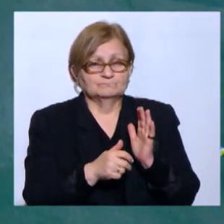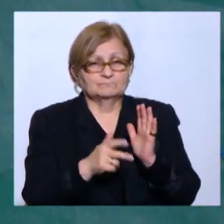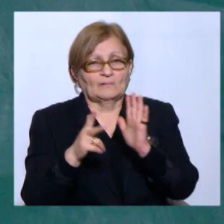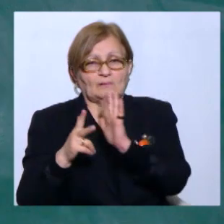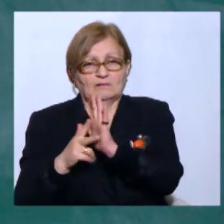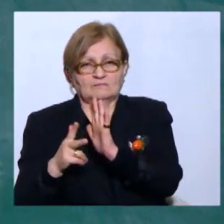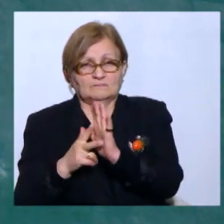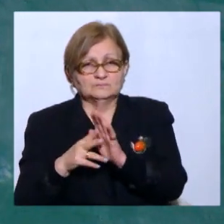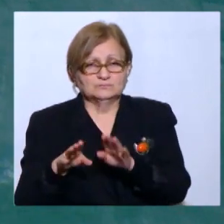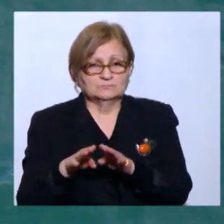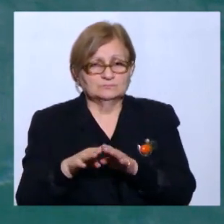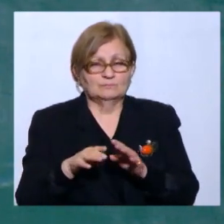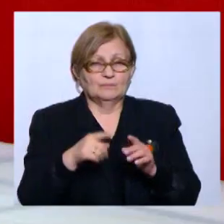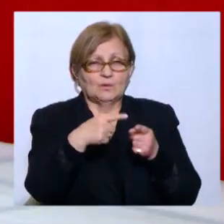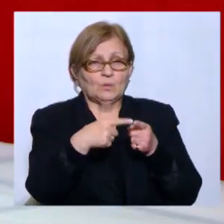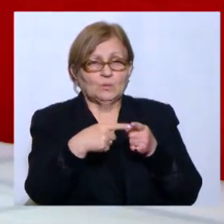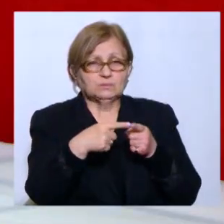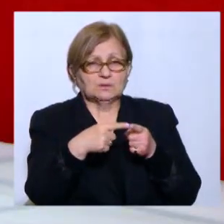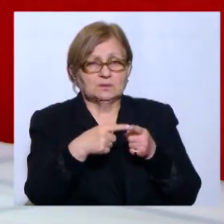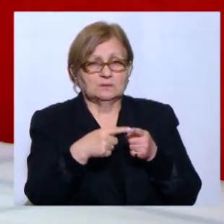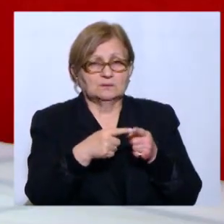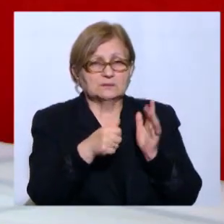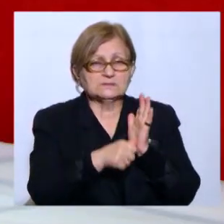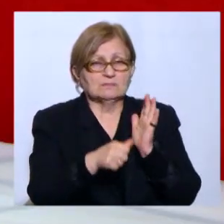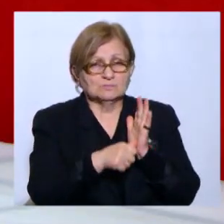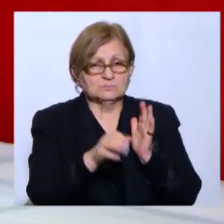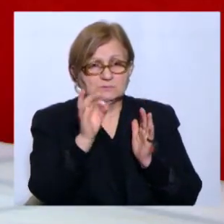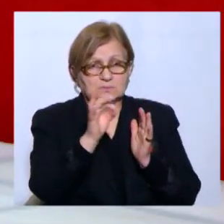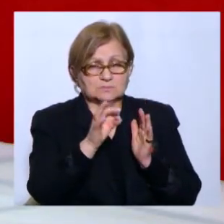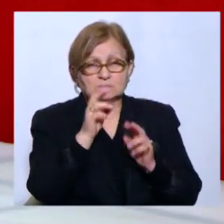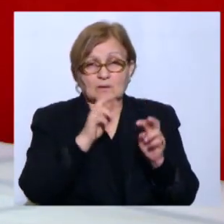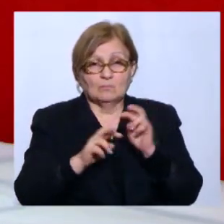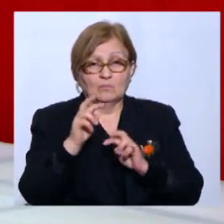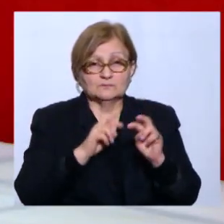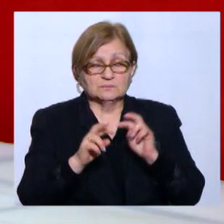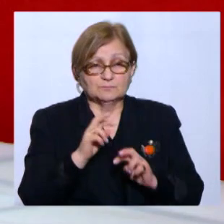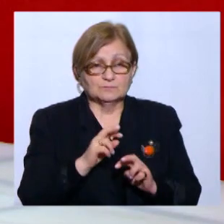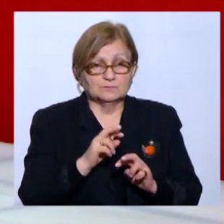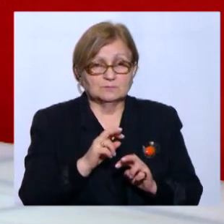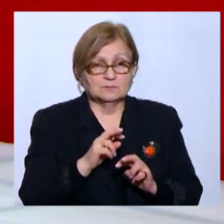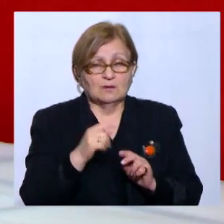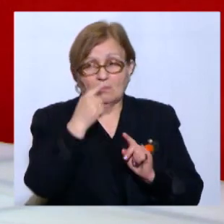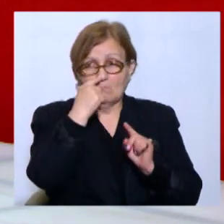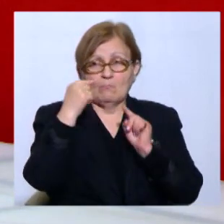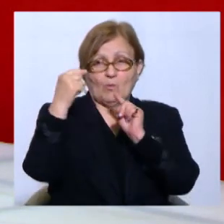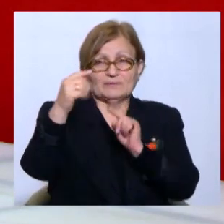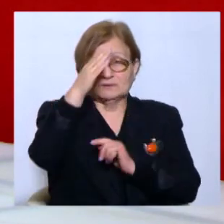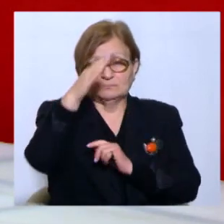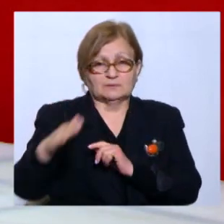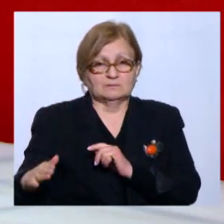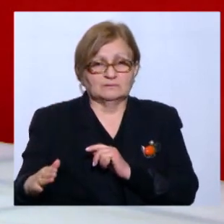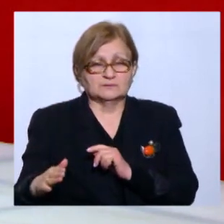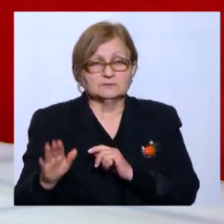8-ის ტოლი და მათ შორის მდებარე კუთხე იყოს 60 გრადუსი. მოუძებნოთ ჯერ მოპირდაპირე გვერდი და მერე უკვე